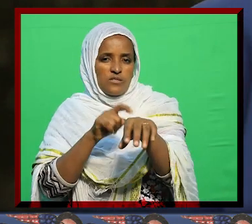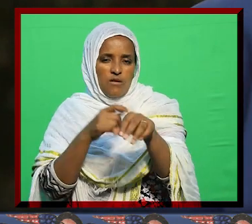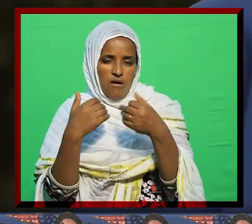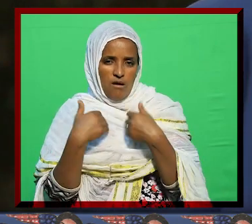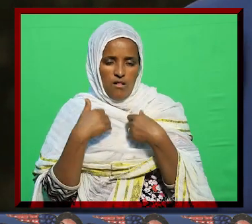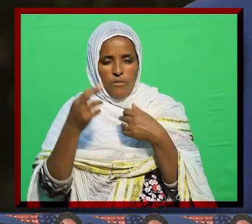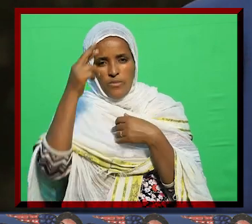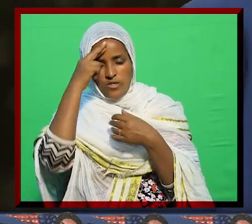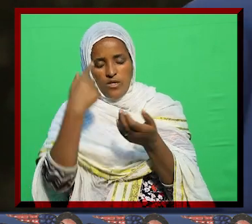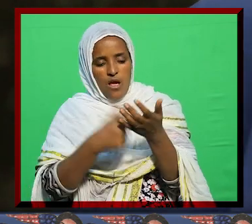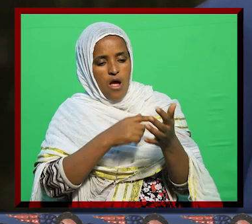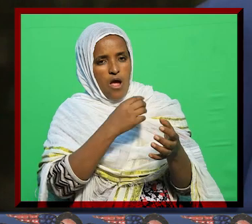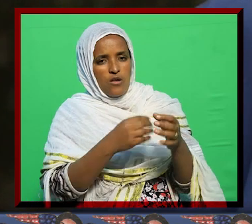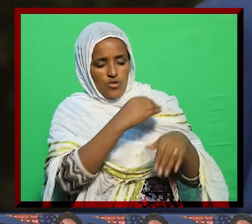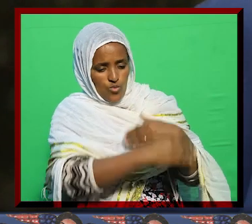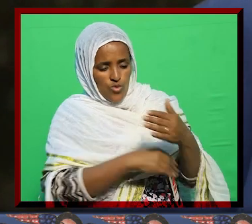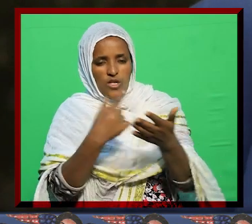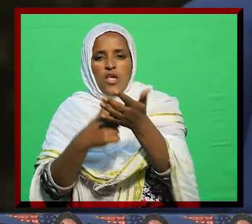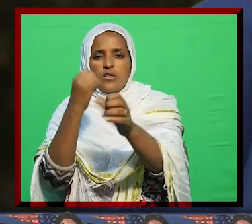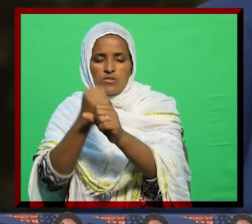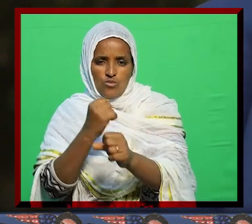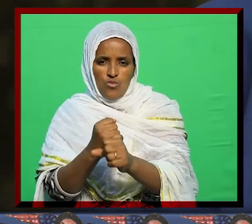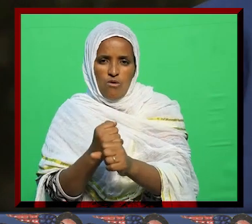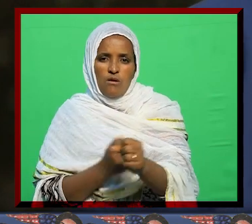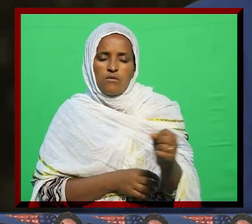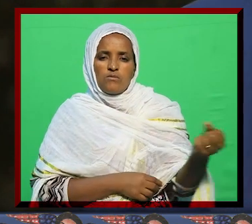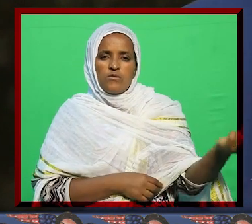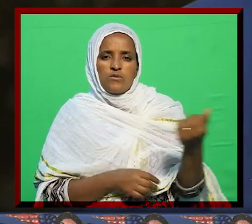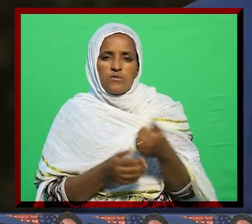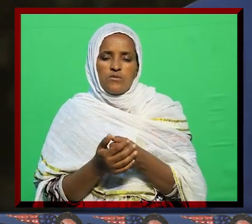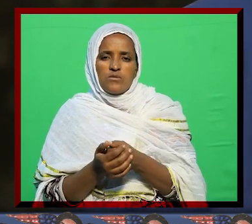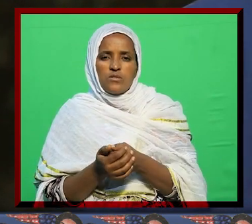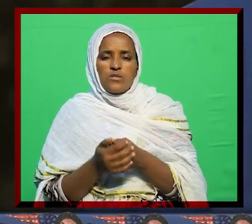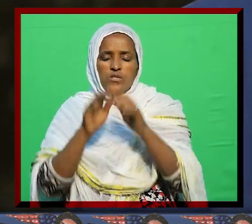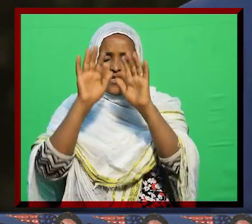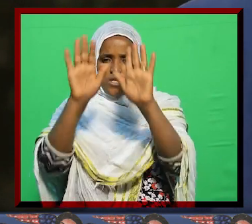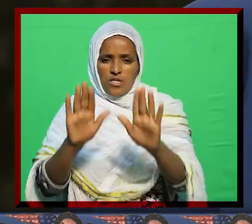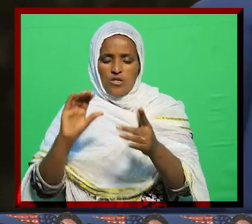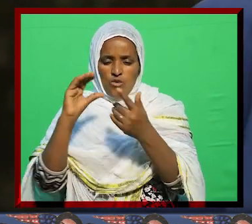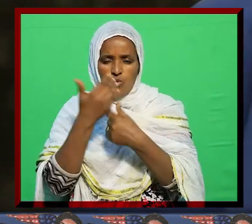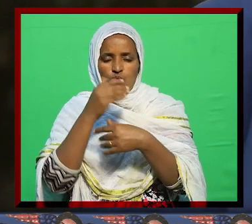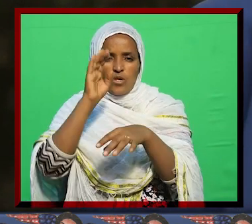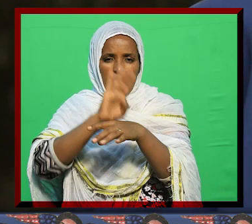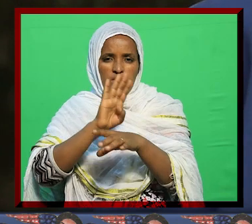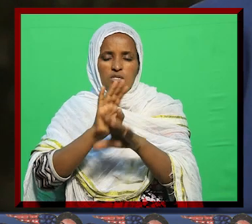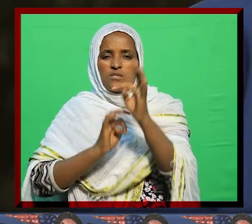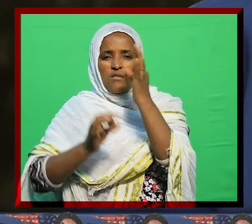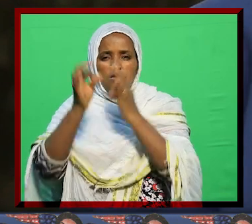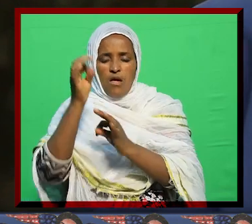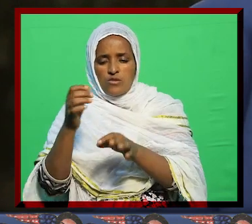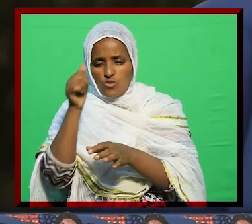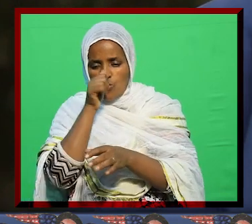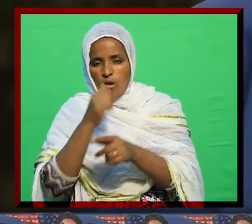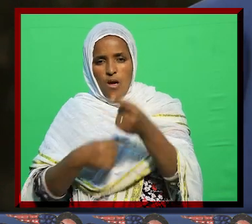አለ። ምክንያቱም ያ ትውልድ ይሄ ሰርቷል። ድንቅ የሆነውን